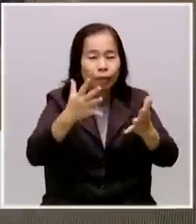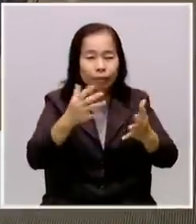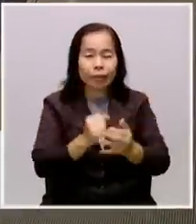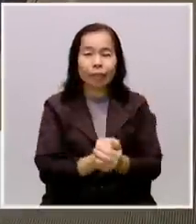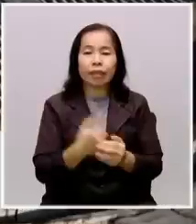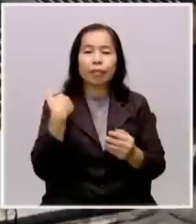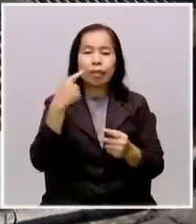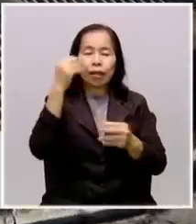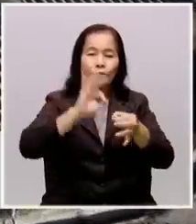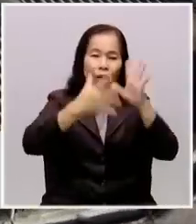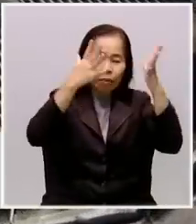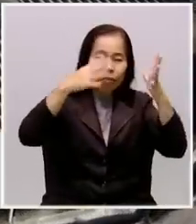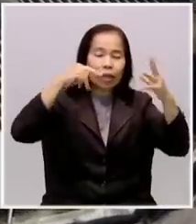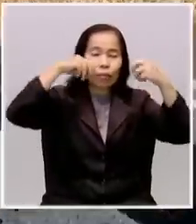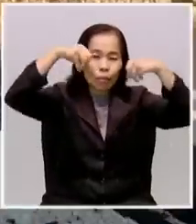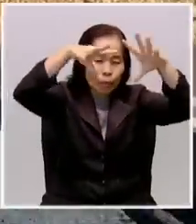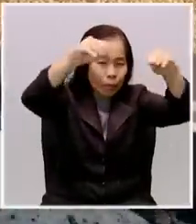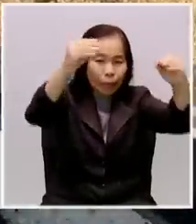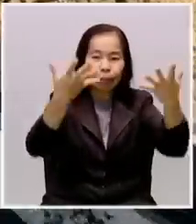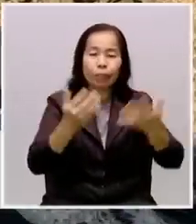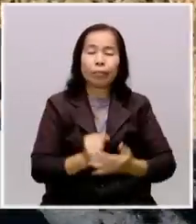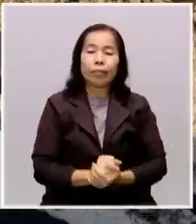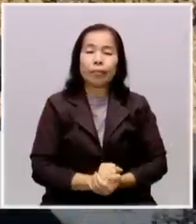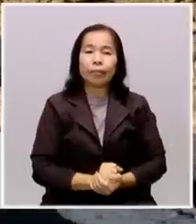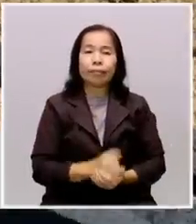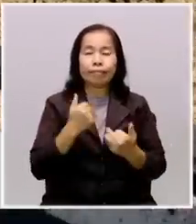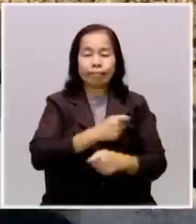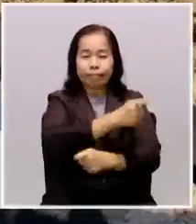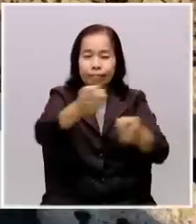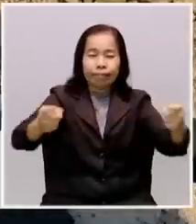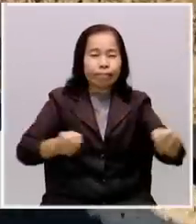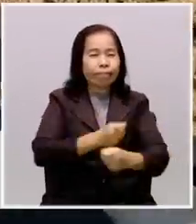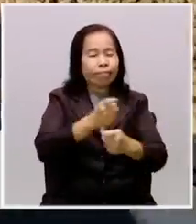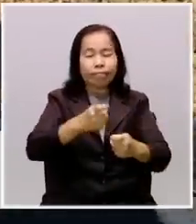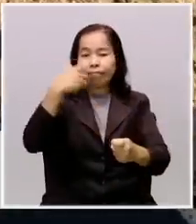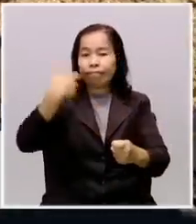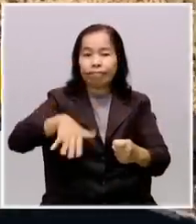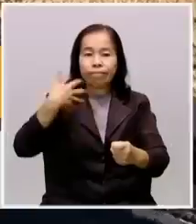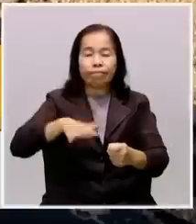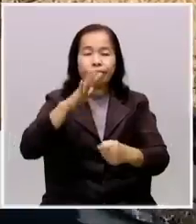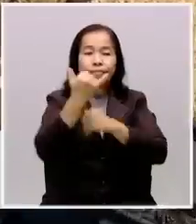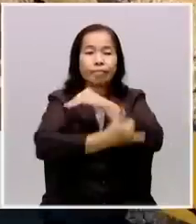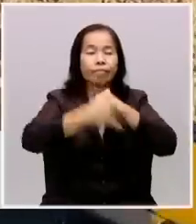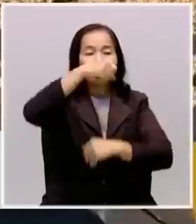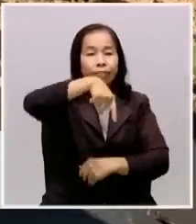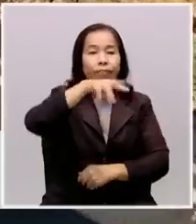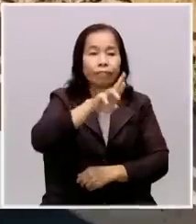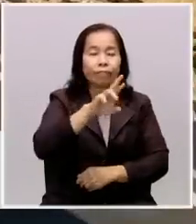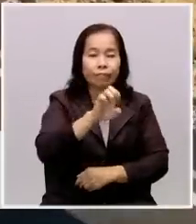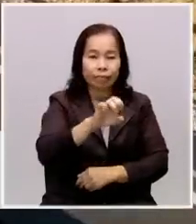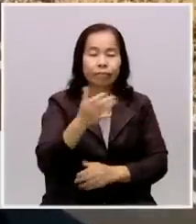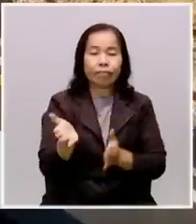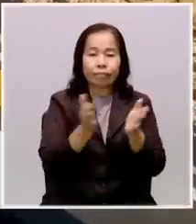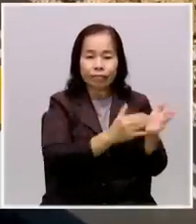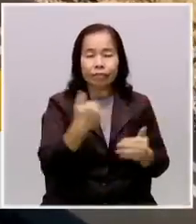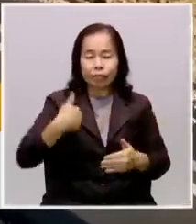ที่ที่ไม่มีเชื้อเพลิงและไฟฟ้าอีกด้วยค่ะอหภาพความเสียหายนี่เยอะจริงๆนะครับผมคราวนี้มาดูความเสียหายที่เกิดขึ้นกับ